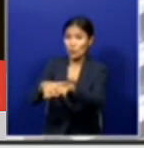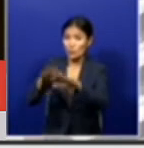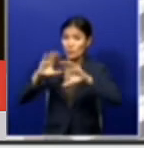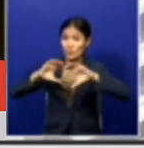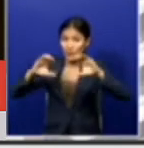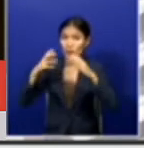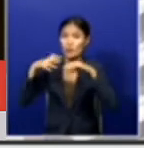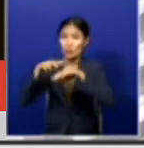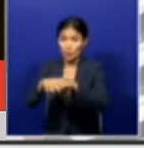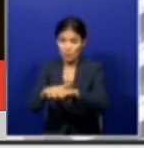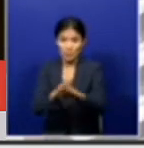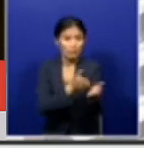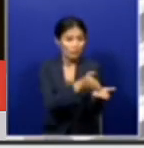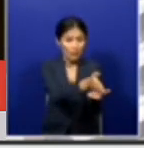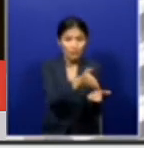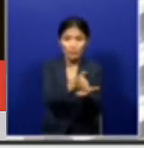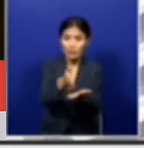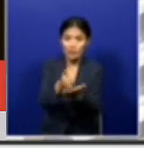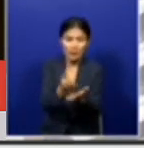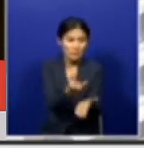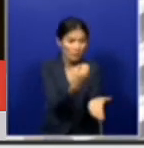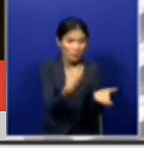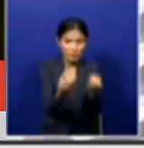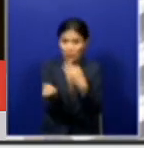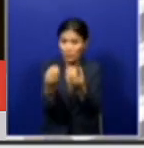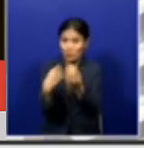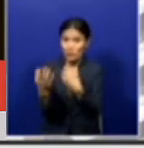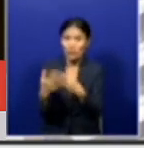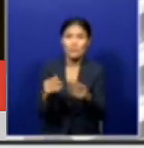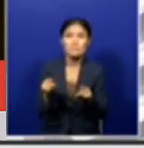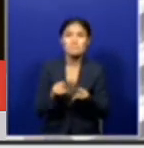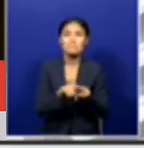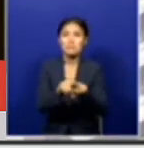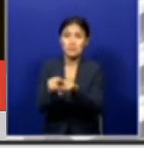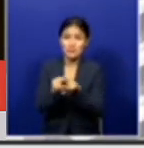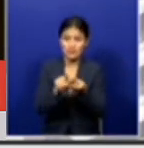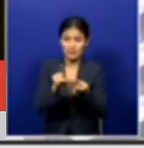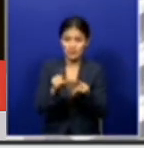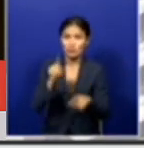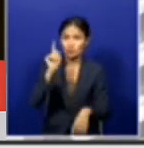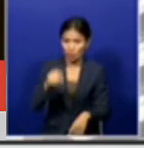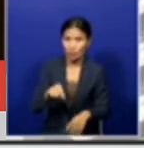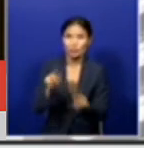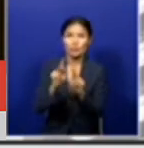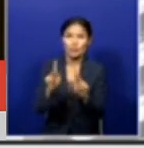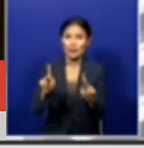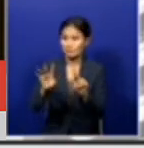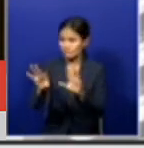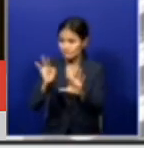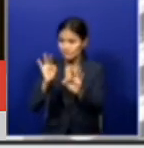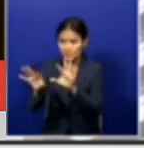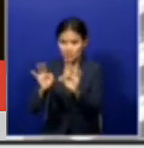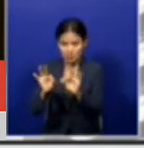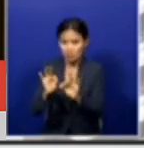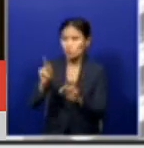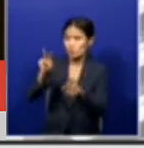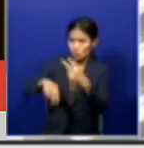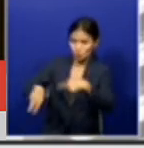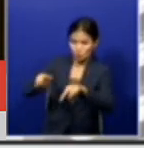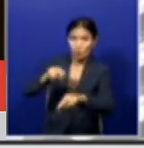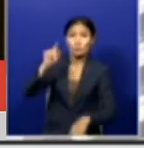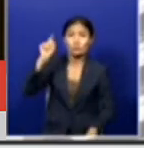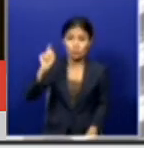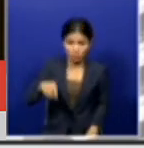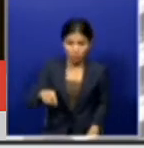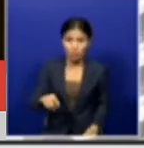ๆประสานเสียงไปในแนวทางเดียวกันว่าควรตั้งคณะกรรมาธิการวิสามัญจนเกิดกระแสโ